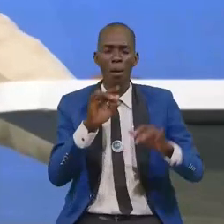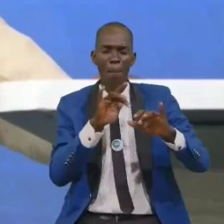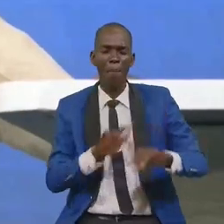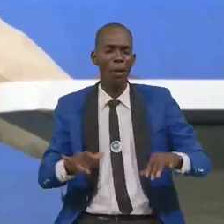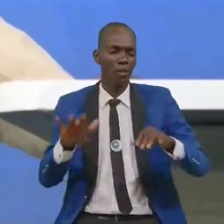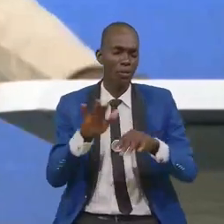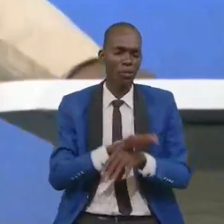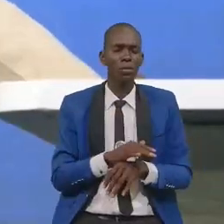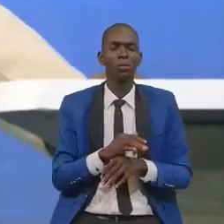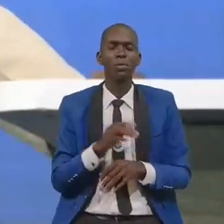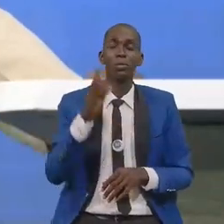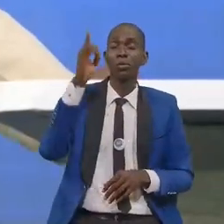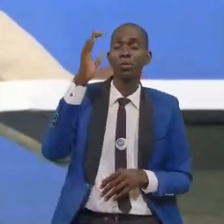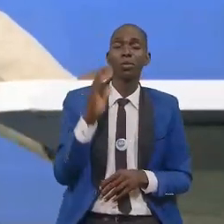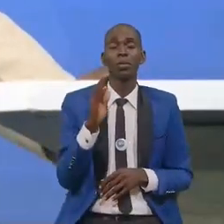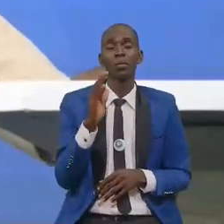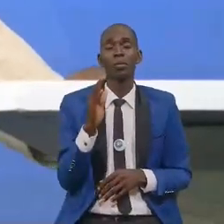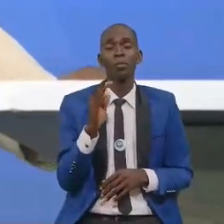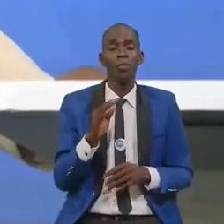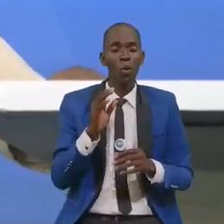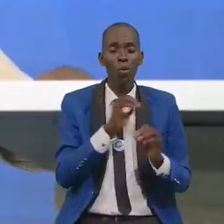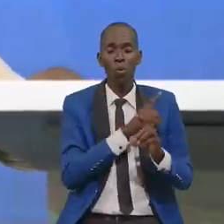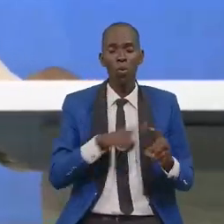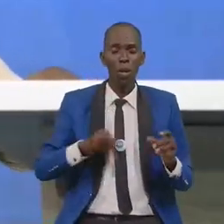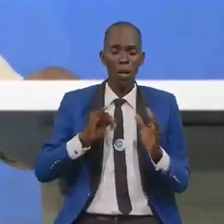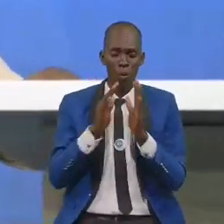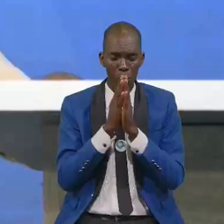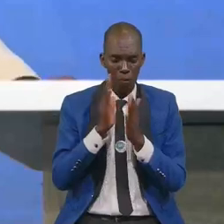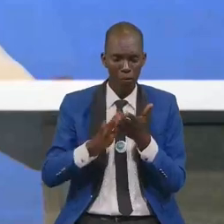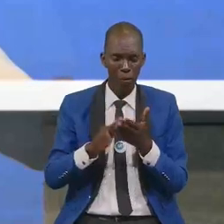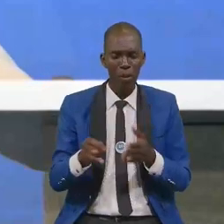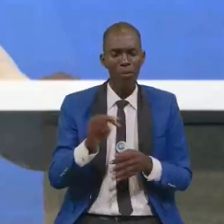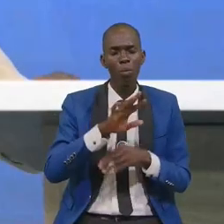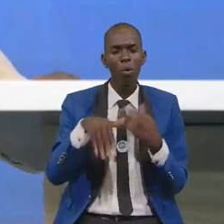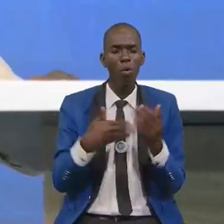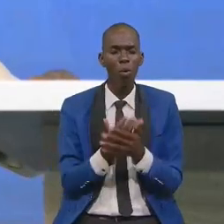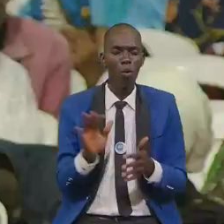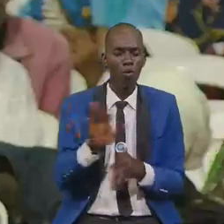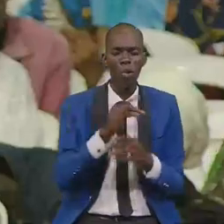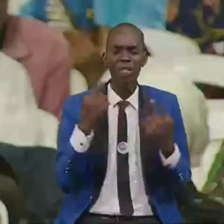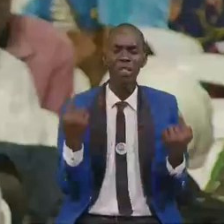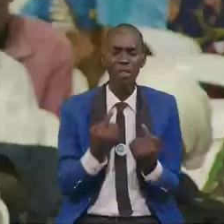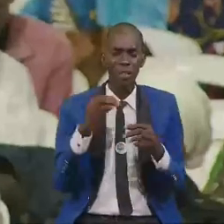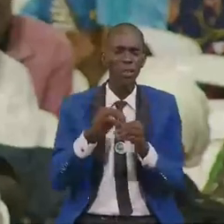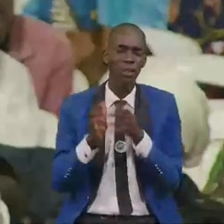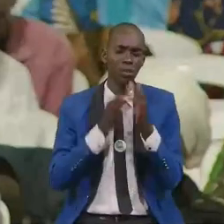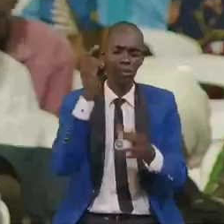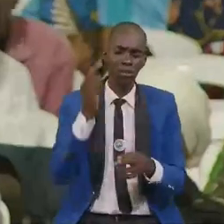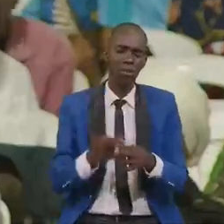miséricorde qui pardonne père je prie pardonne le tout le péché au nom de Jésus